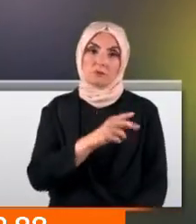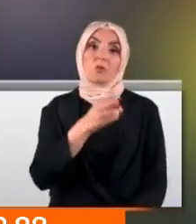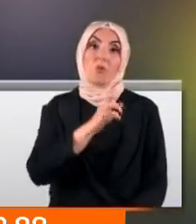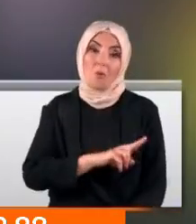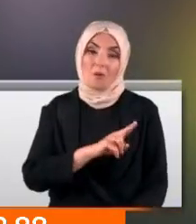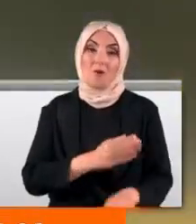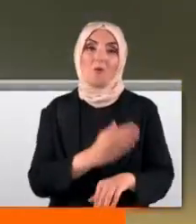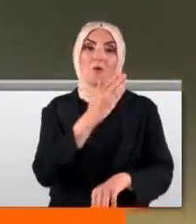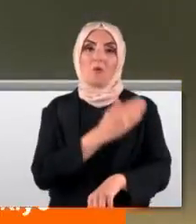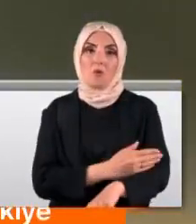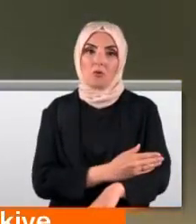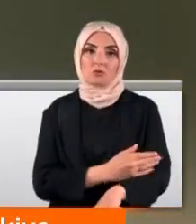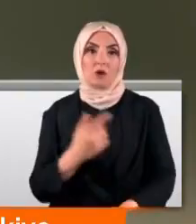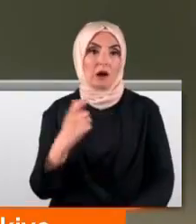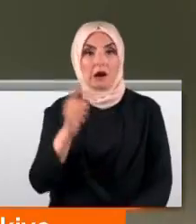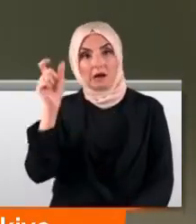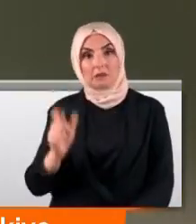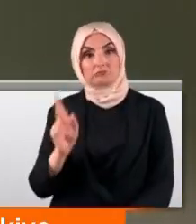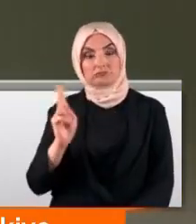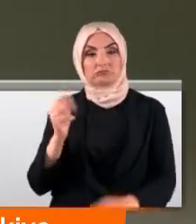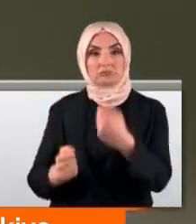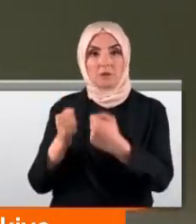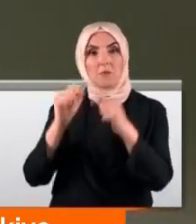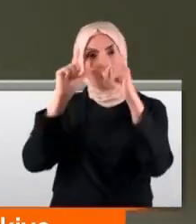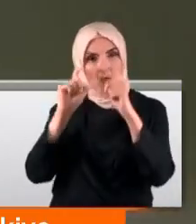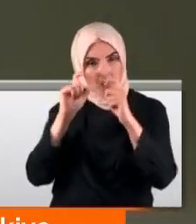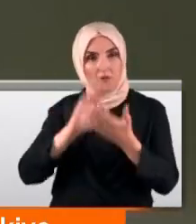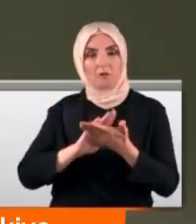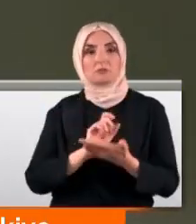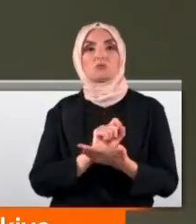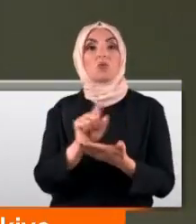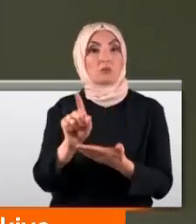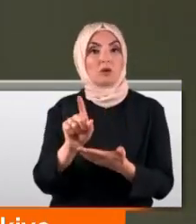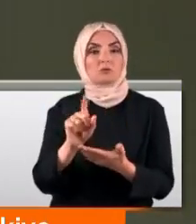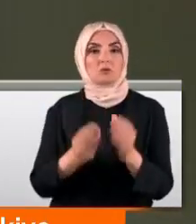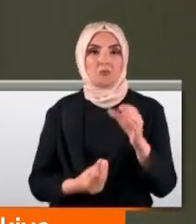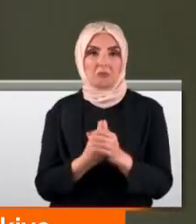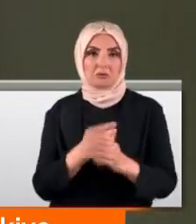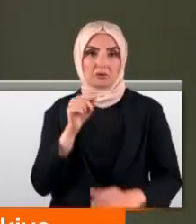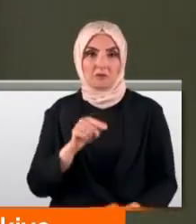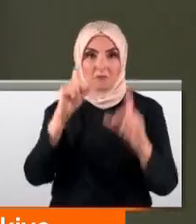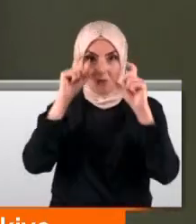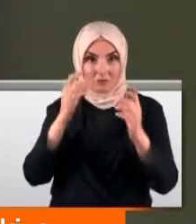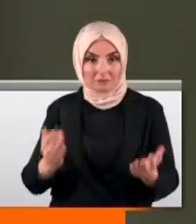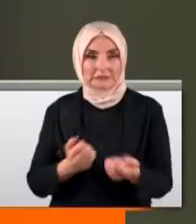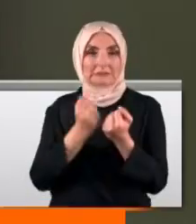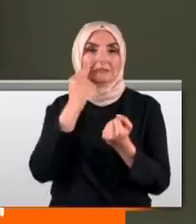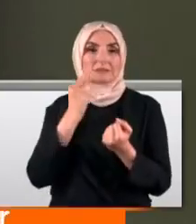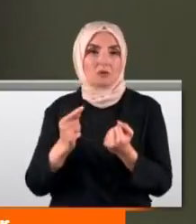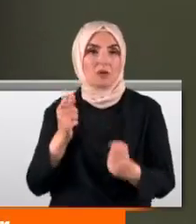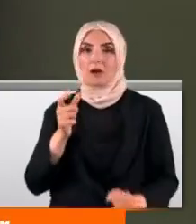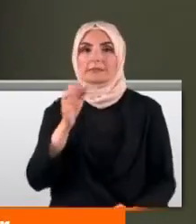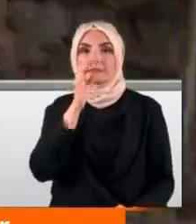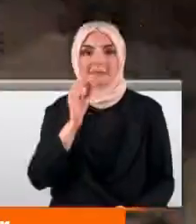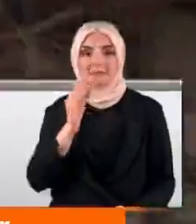aracının fotoğrafını çekip arkadaşına gönderdiği anlaşıldı. İşte bu fotoğraf karesi polisi katile götürdü. Katil de zaten